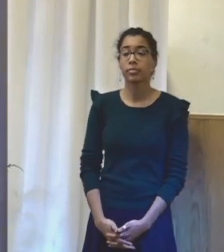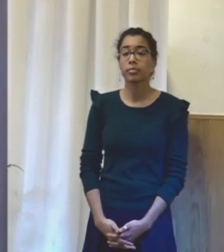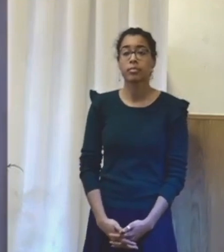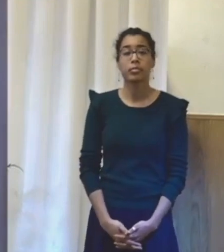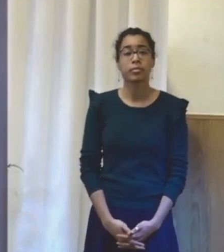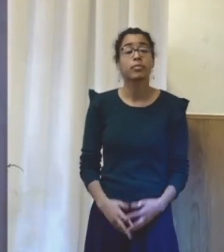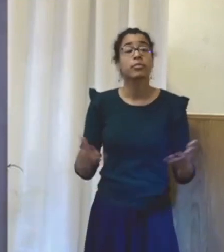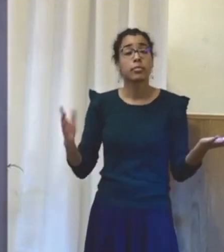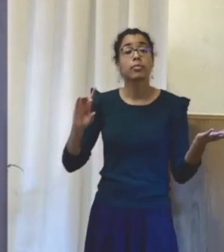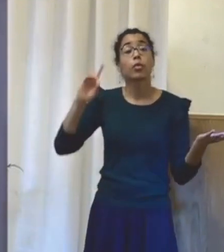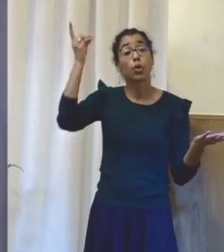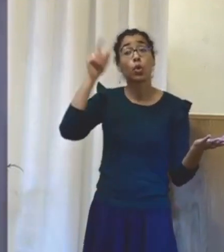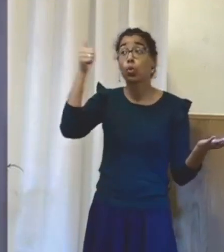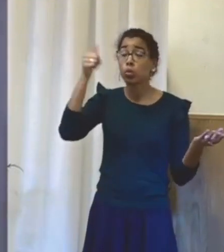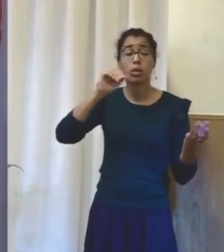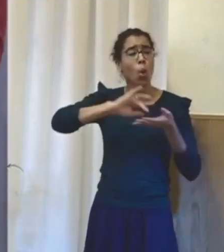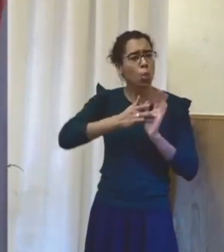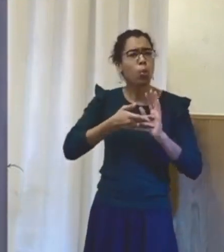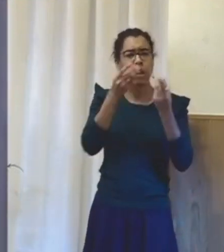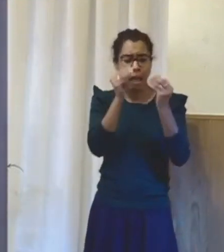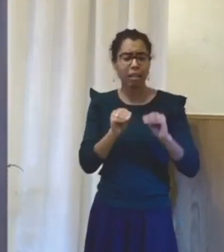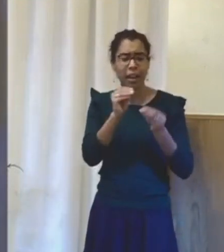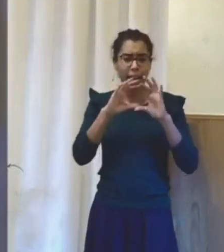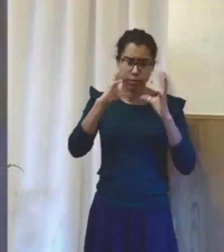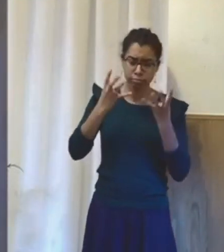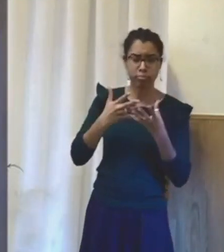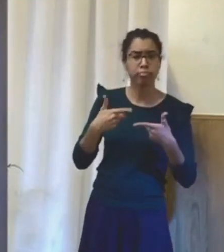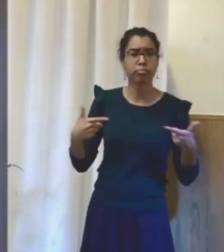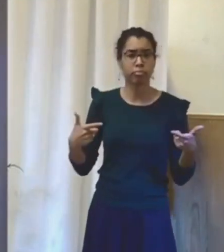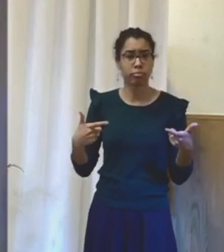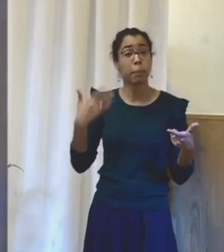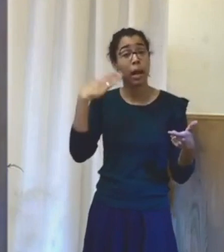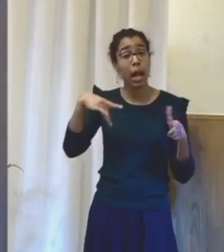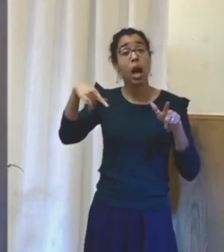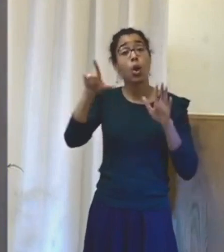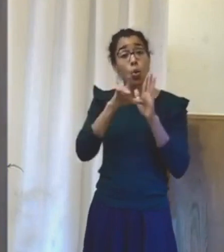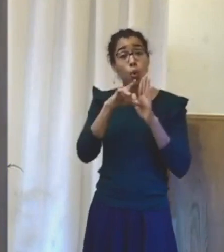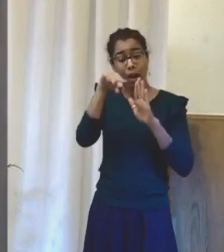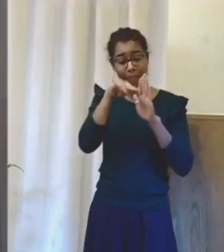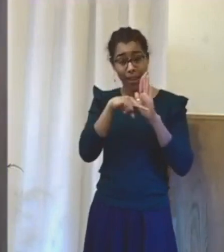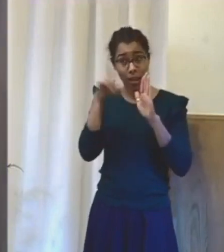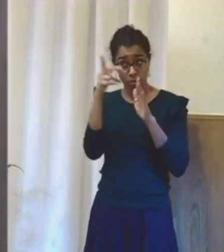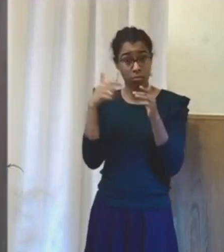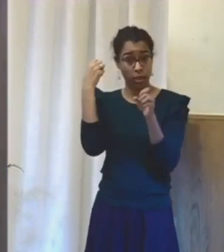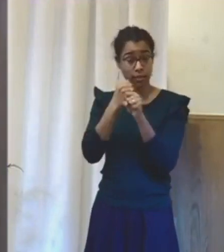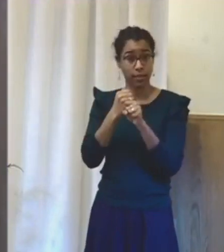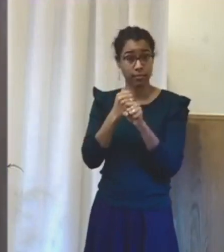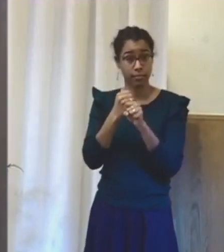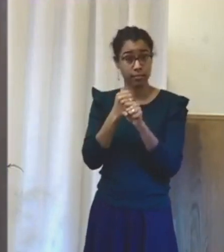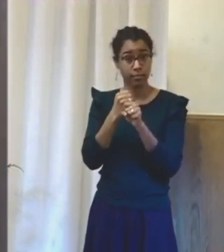Vous savez que ce Dieu qui a créé toutes choses, il a institué des lois et des règles.